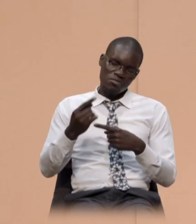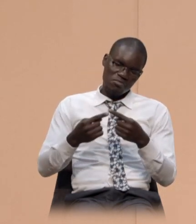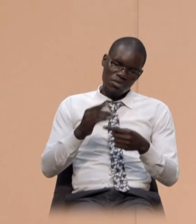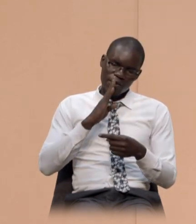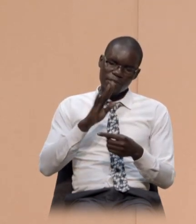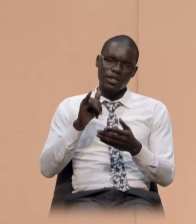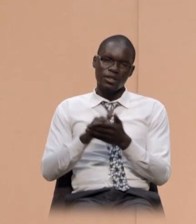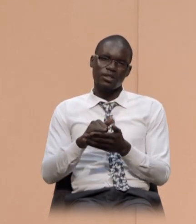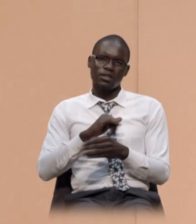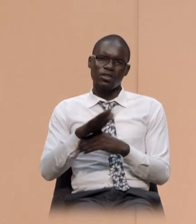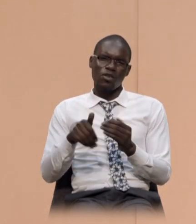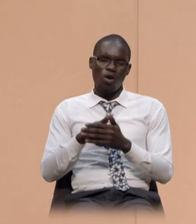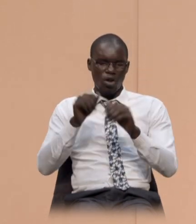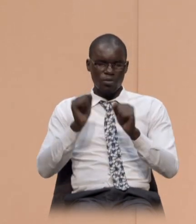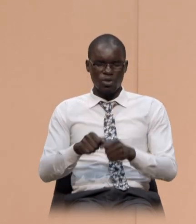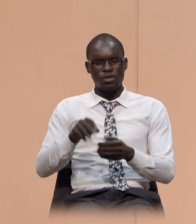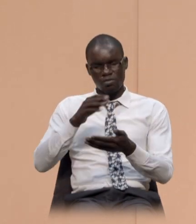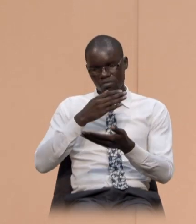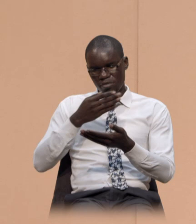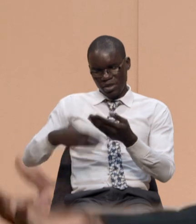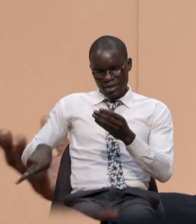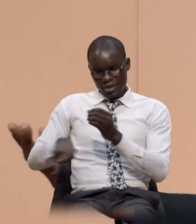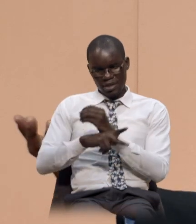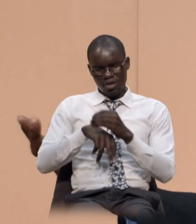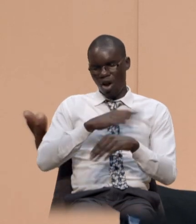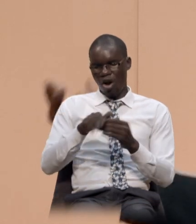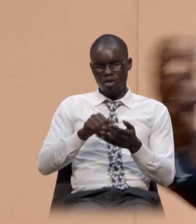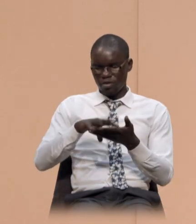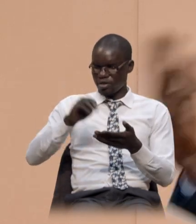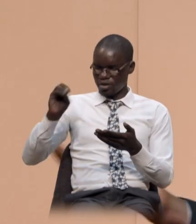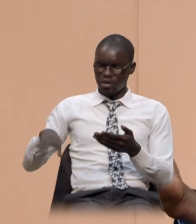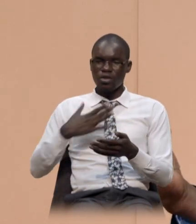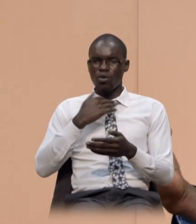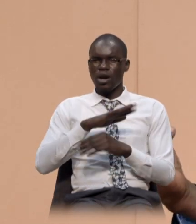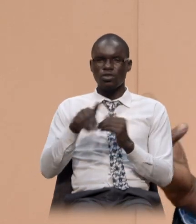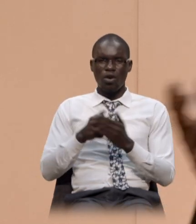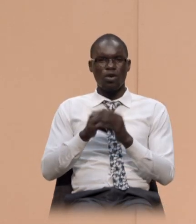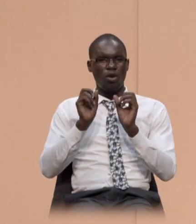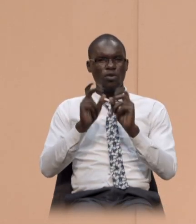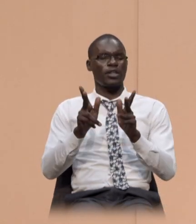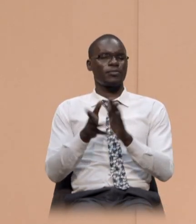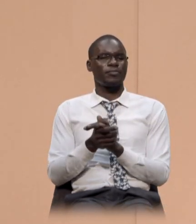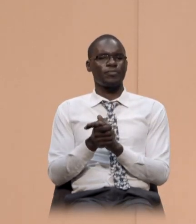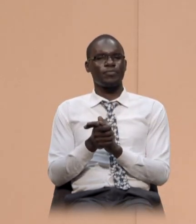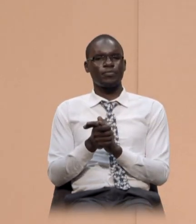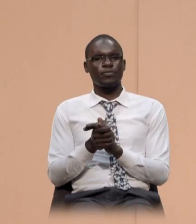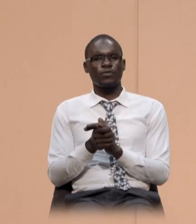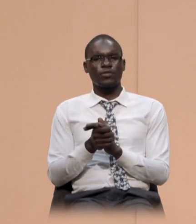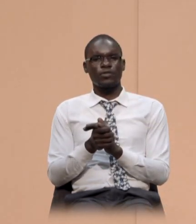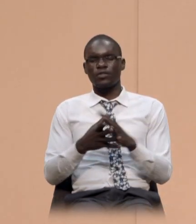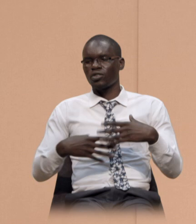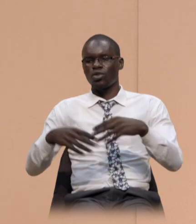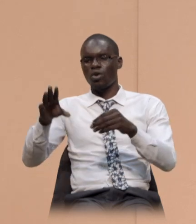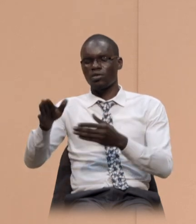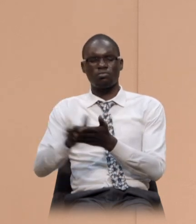hivyo. Hivi vitu vinaweza toka. Mungu akamwambia shetani ya kwamba unataka hivyo vitu, basi enda na